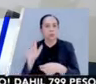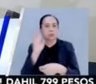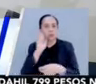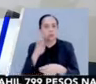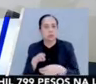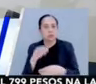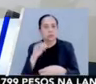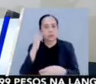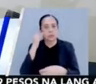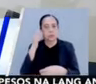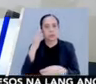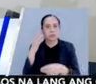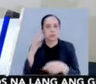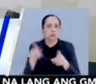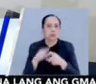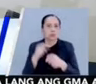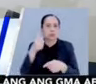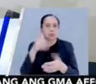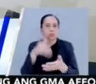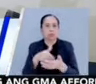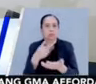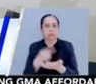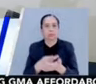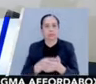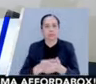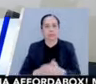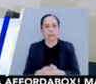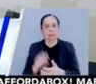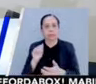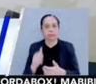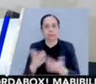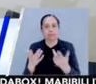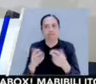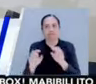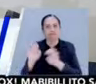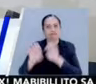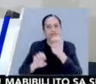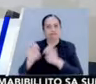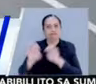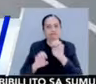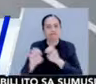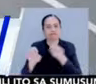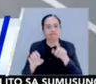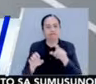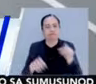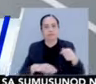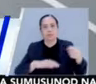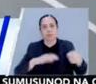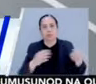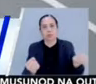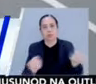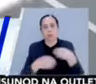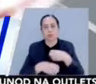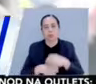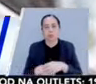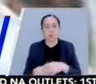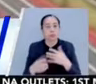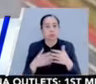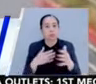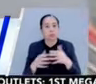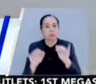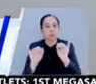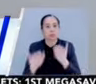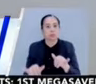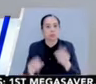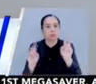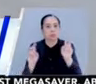Red ay 10,000 pesos. Yung po ang appreciation ng fiscal's office. Sa kabila niya, nananatili umanong